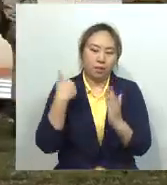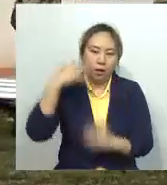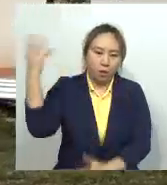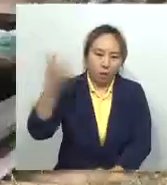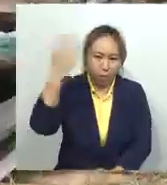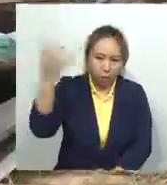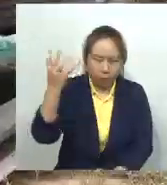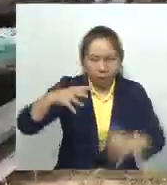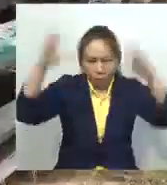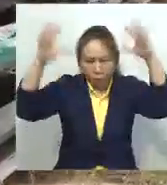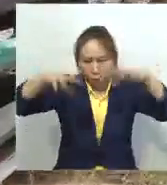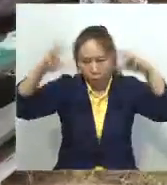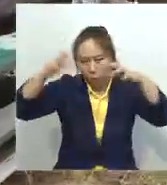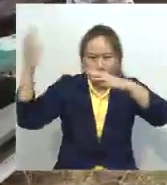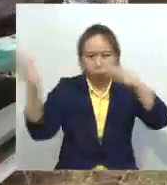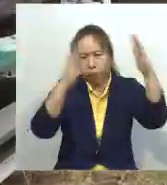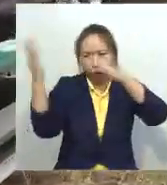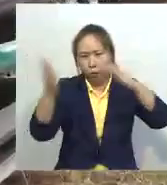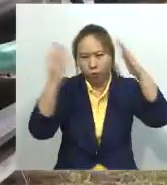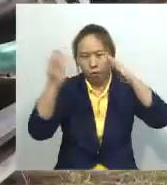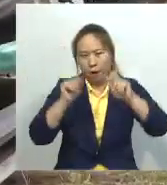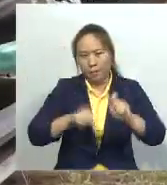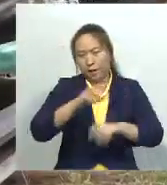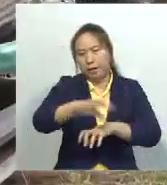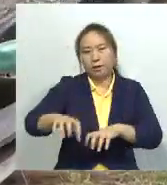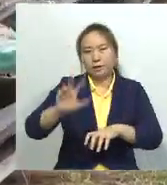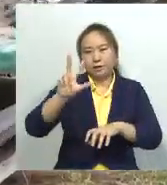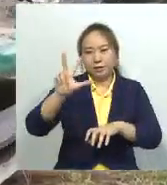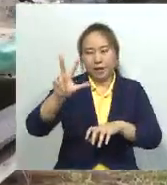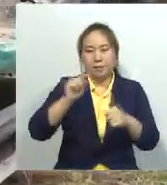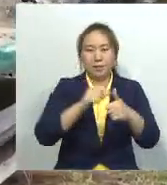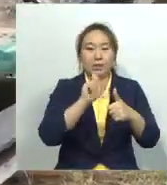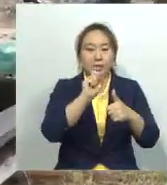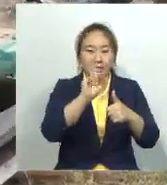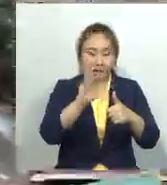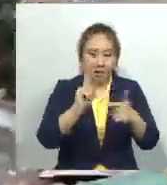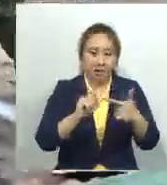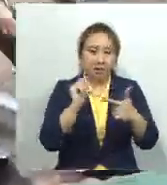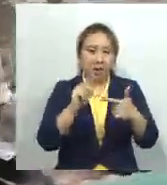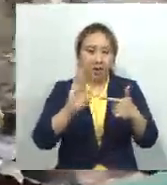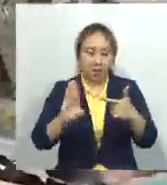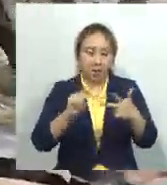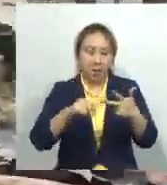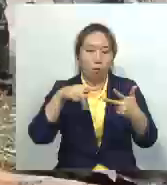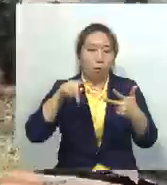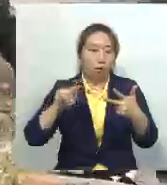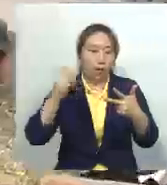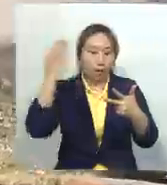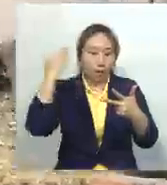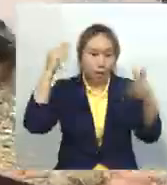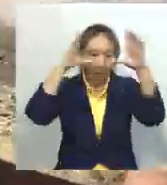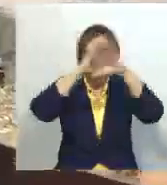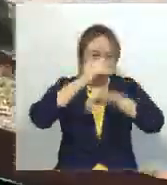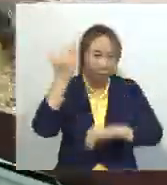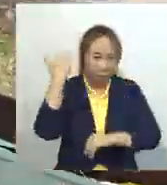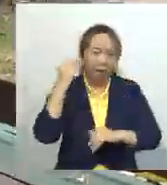ฤดูร้อนพัดบ้านเรือนประชาชนพังเสียหายใน3อำเภอนะครับคือที่อำเภอศรีเชียงใหม่อำเภอท่าบ่อและอำเภอโพตากเมื่อคืนนี้มีบ้